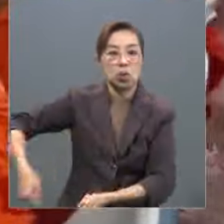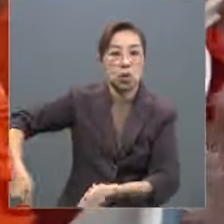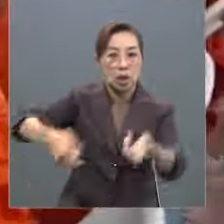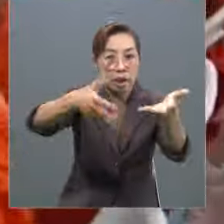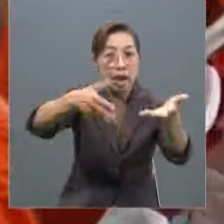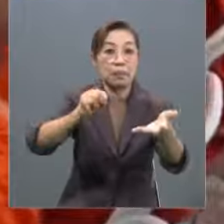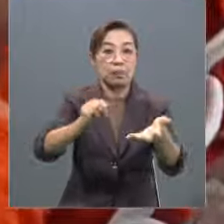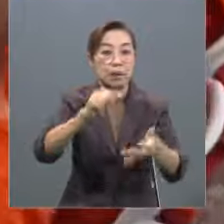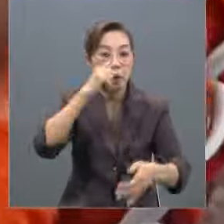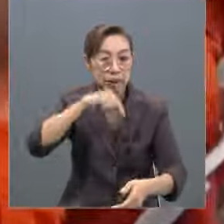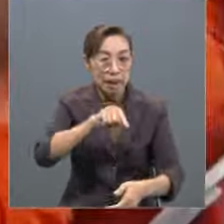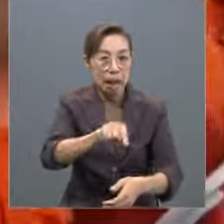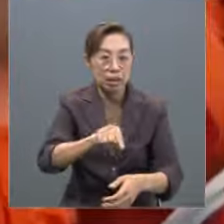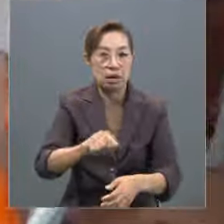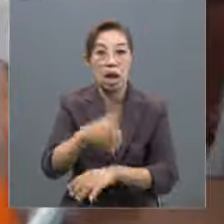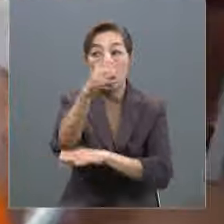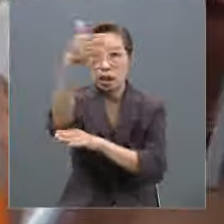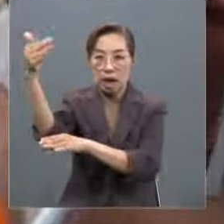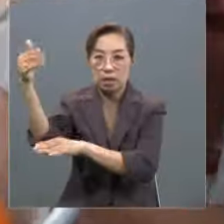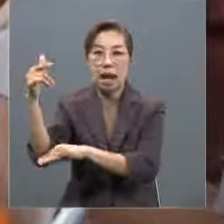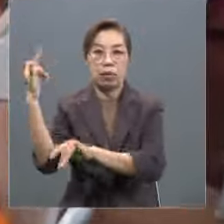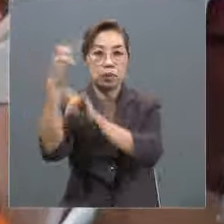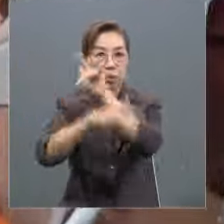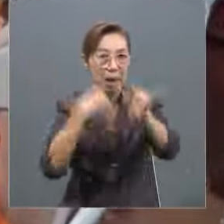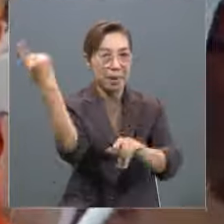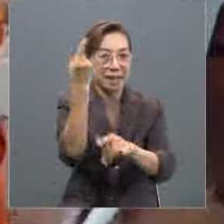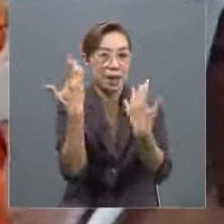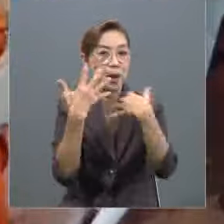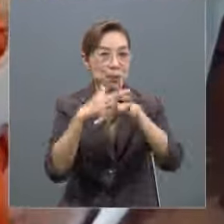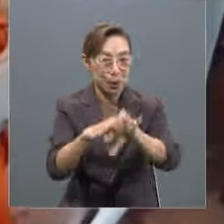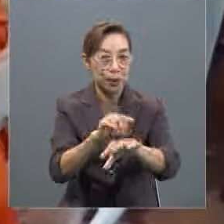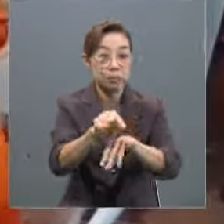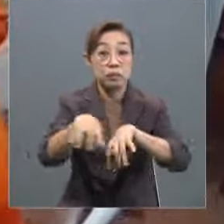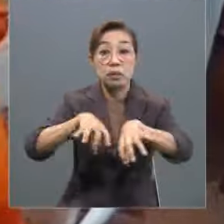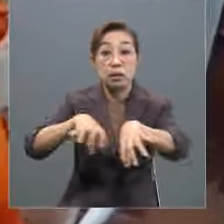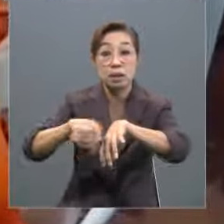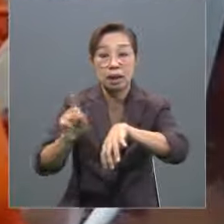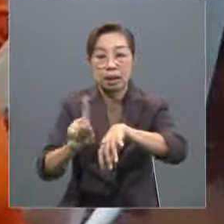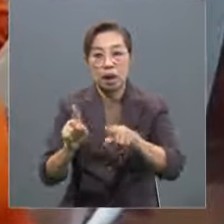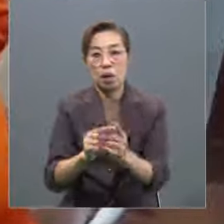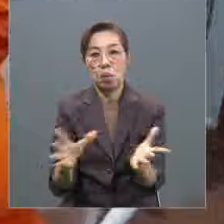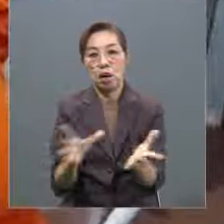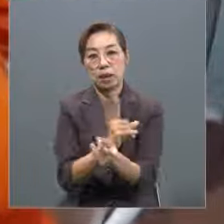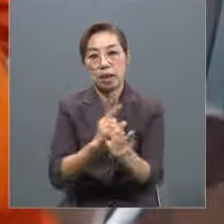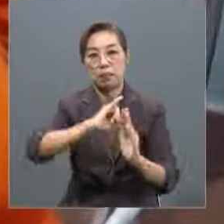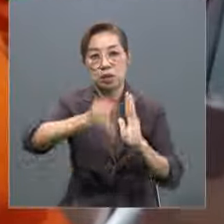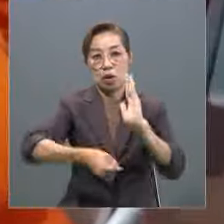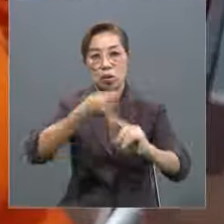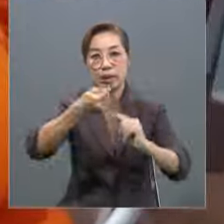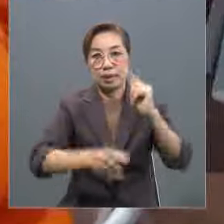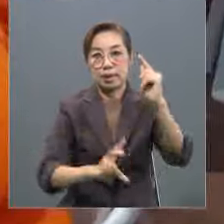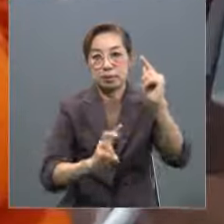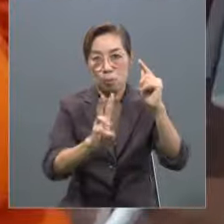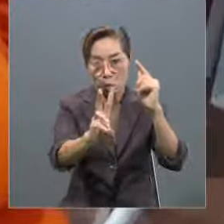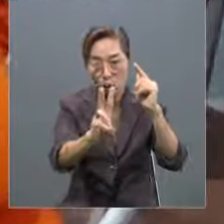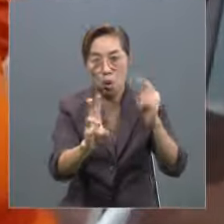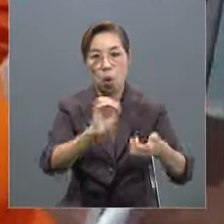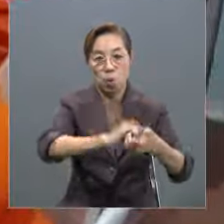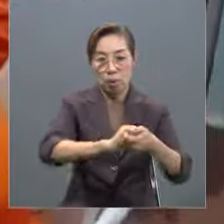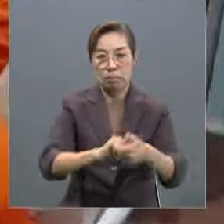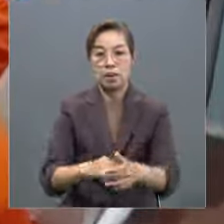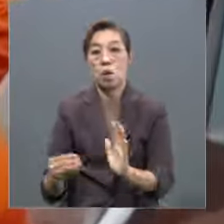งกรานต์ไทยหมุดหมายนักท่องเที่ยวทั่วโลกขึ้นโดยดำเนินงานกับผ่านเครือข่ายวัฒนธรรม76จังหวัดทั่วประเทศและ50